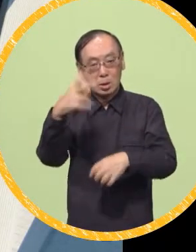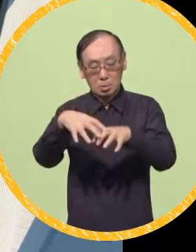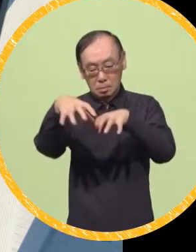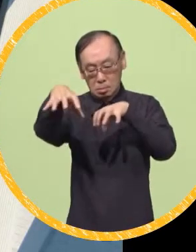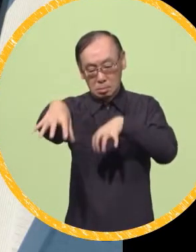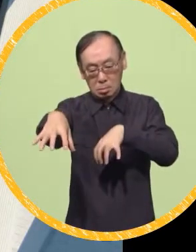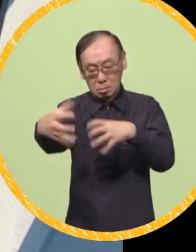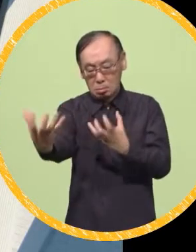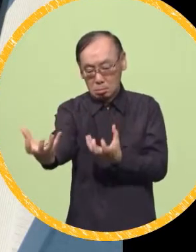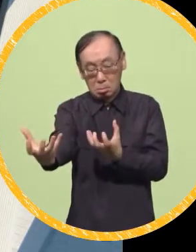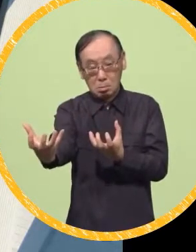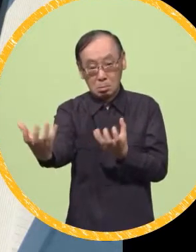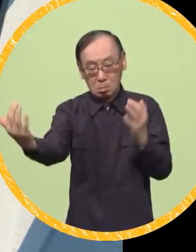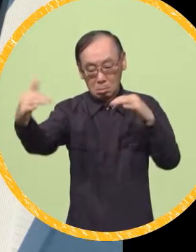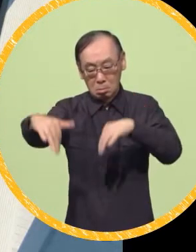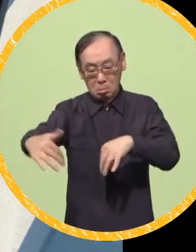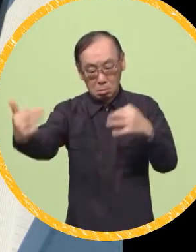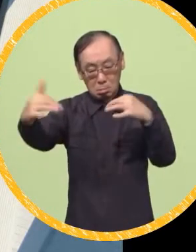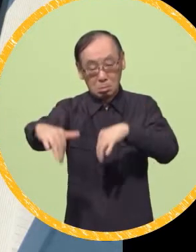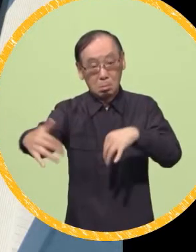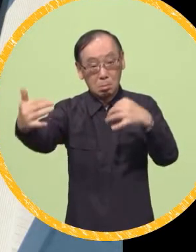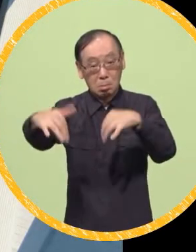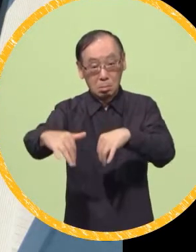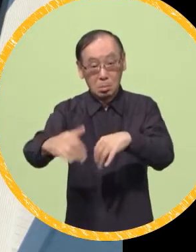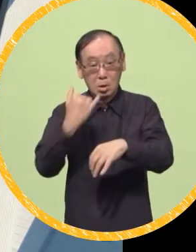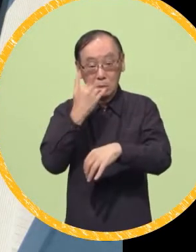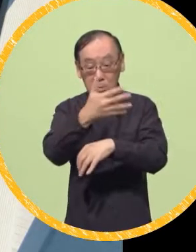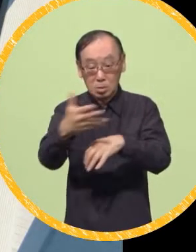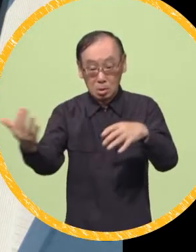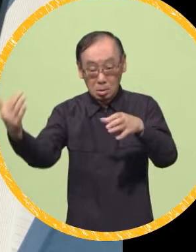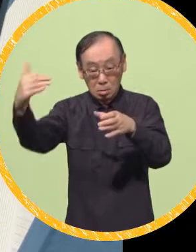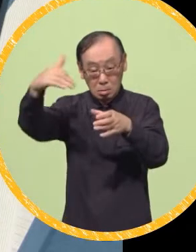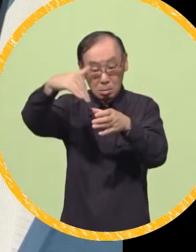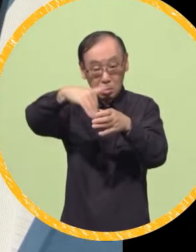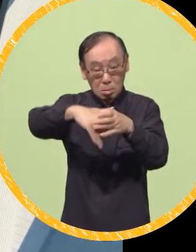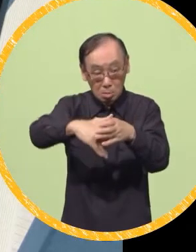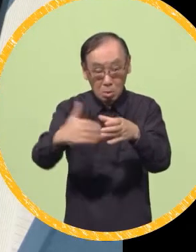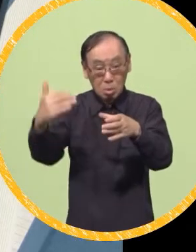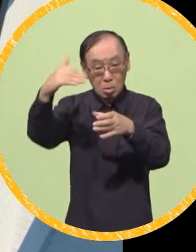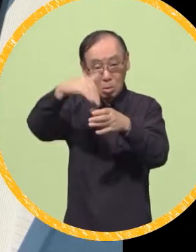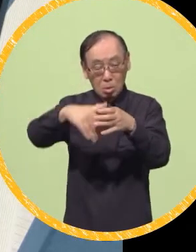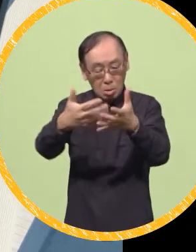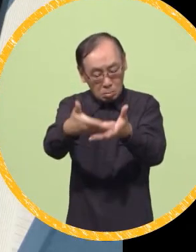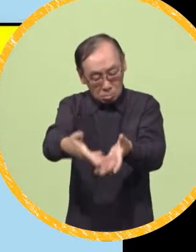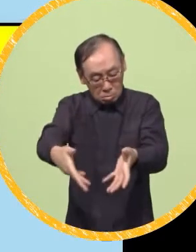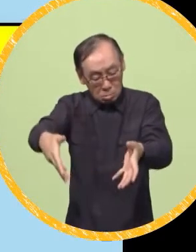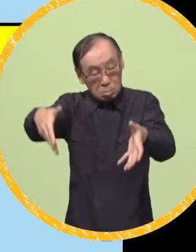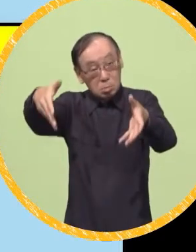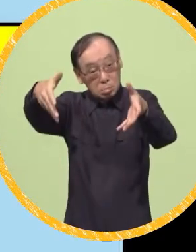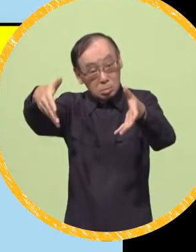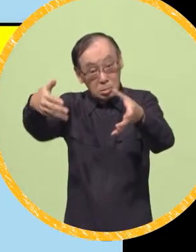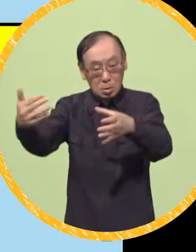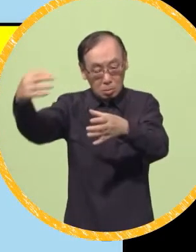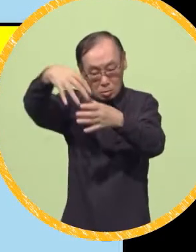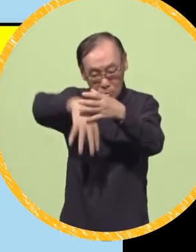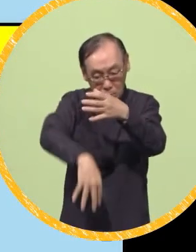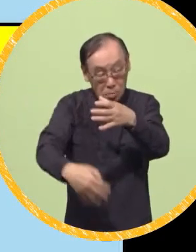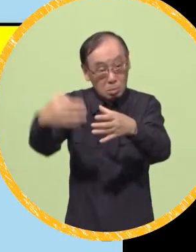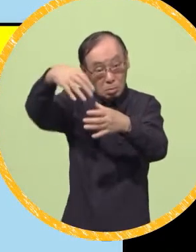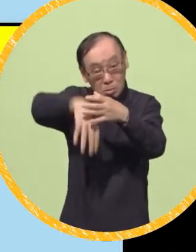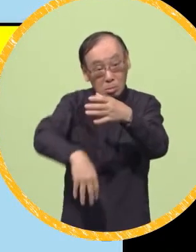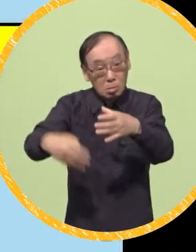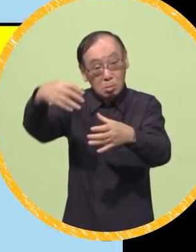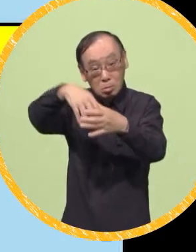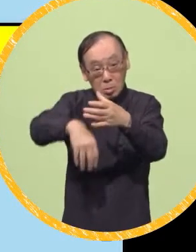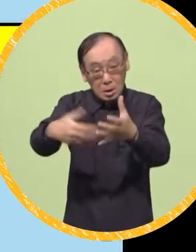入ってでしょ海の水が校で流れてきてそしてこれを6パロか数というかないい感じないかですよね